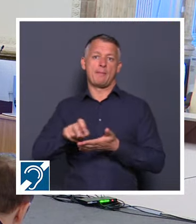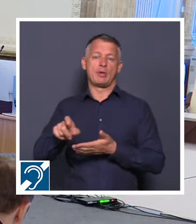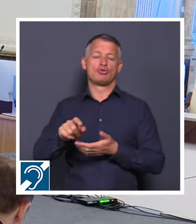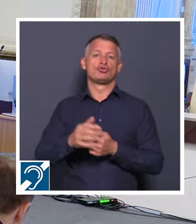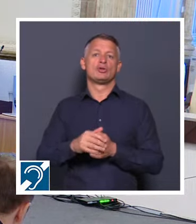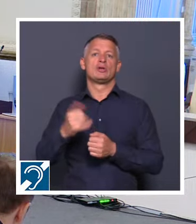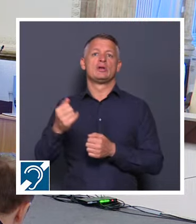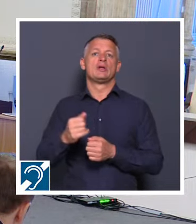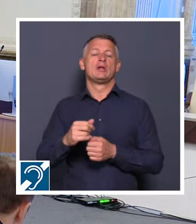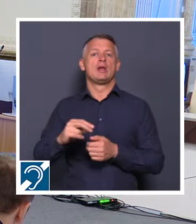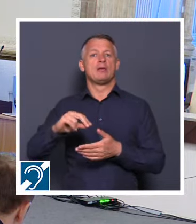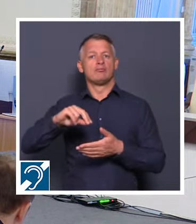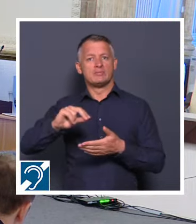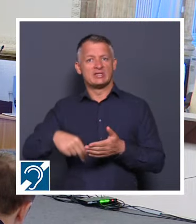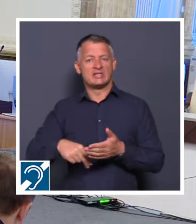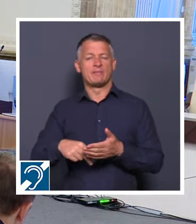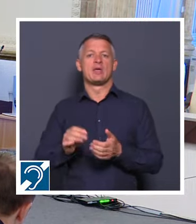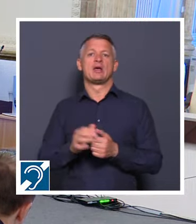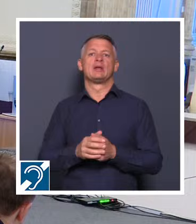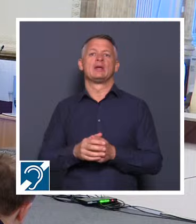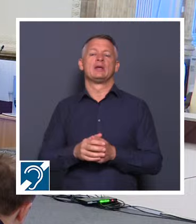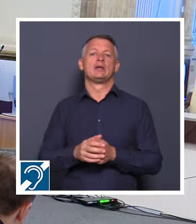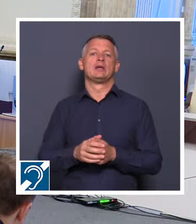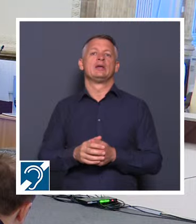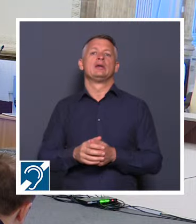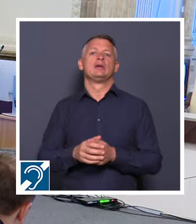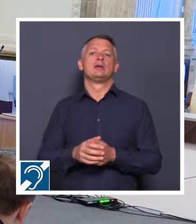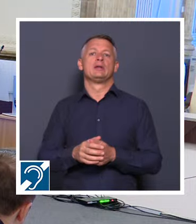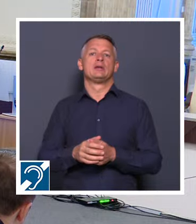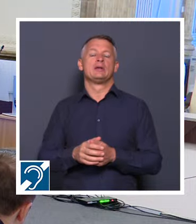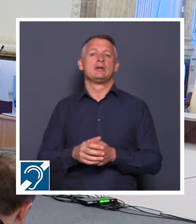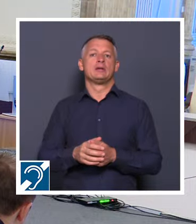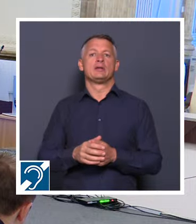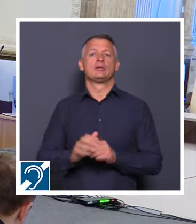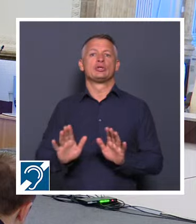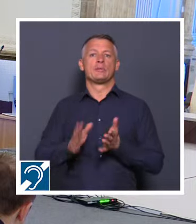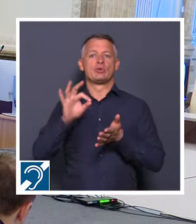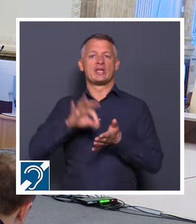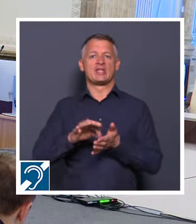a intra în vigoare, așa cum am spus, începând cu data de 1 octombrie.